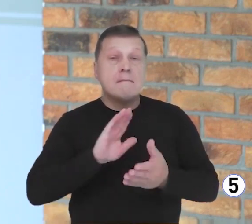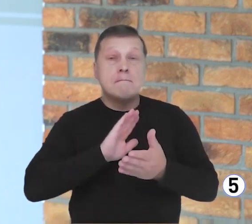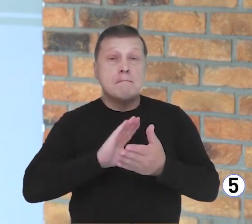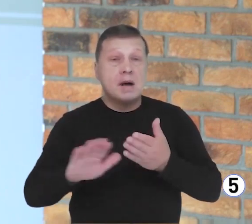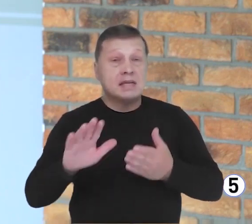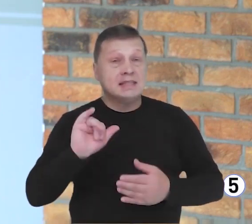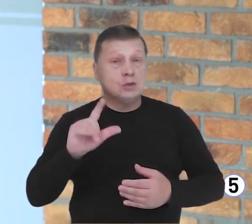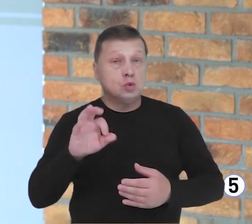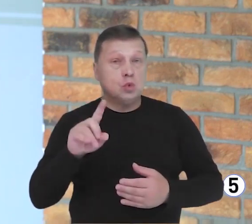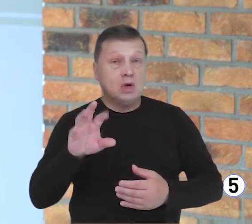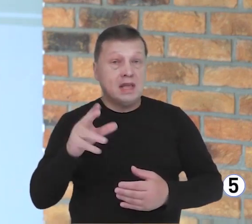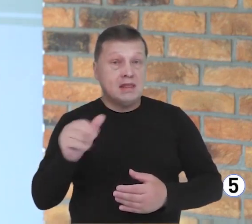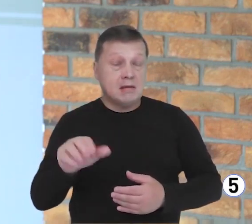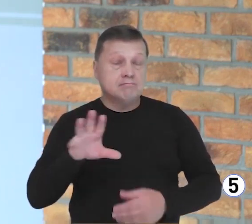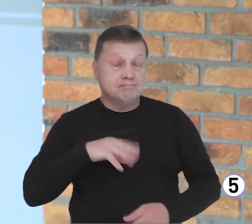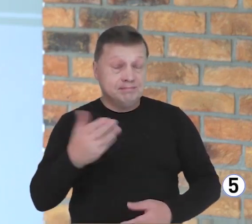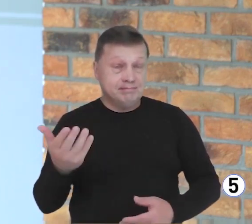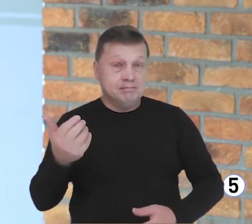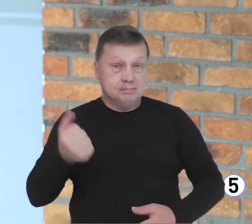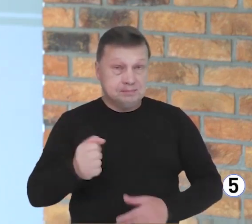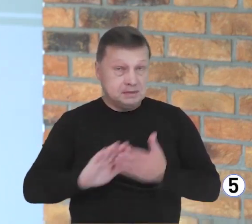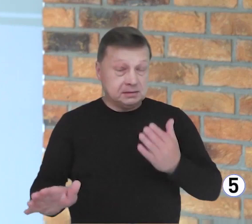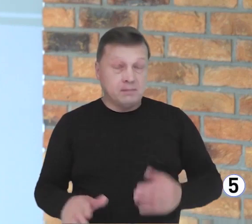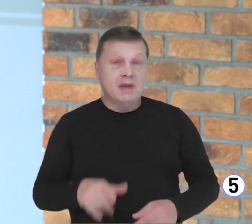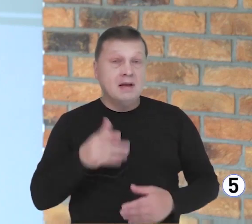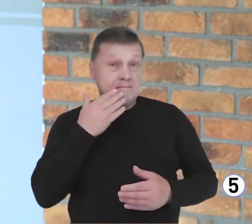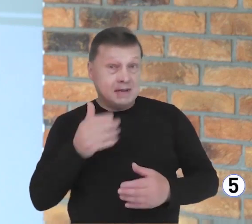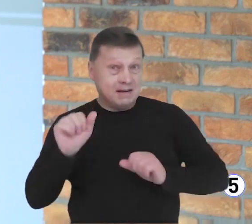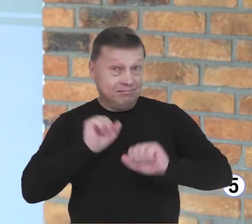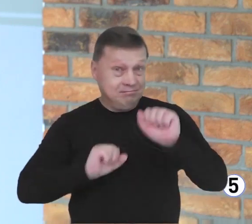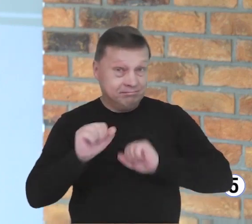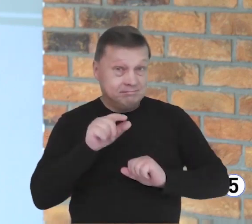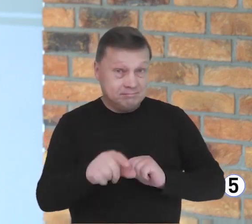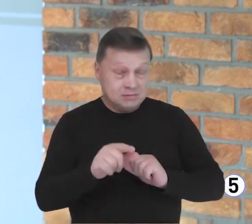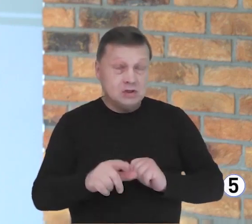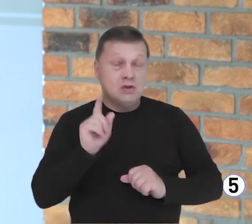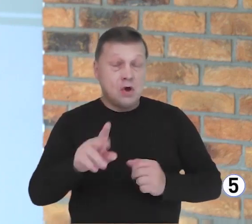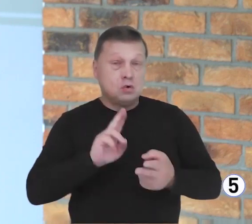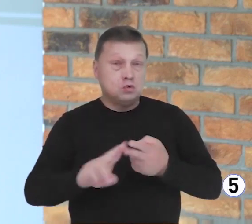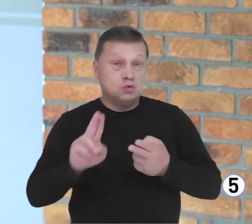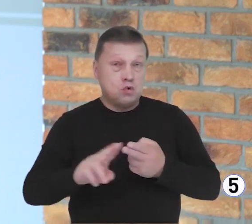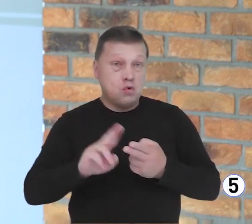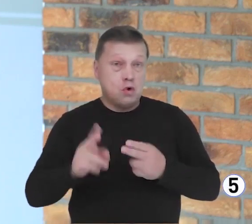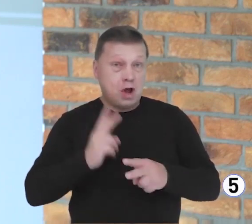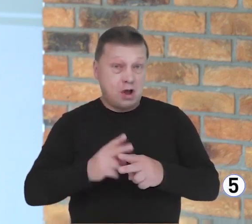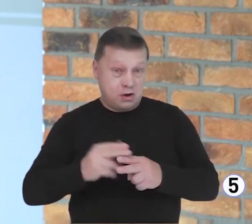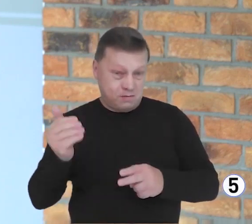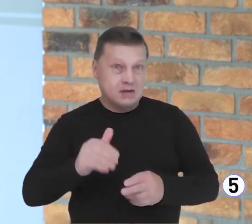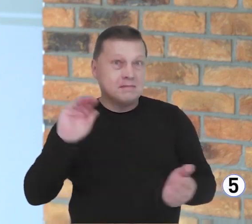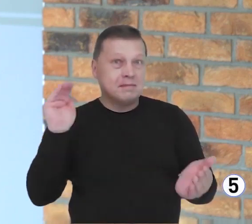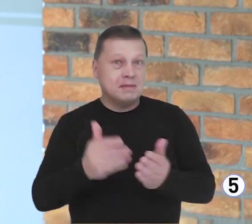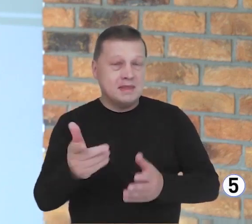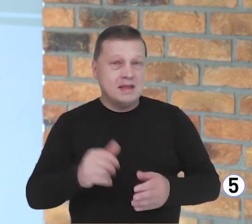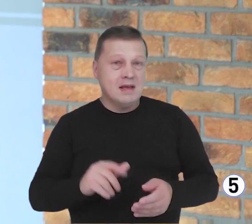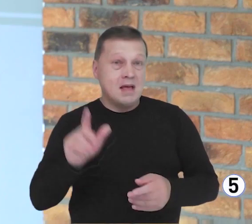mięśnia bez udziału insuliny. Czyli aktywnością fizyczną możemy zmniejszyć ryzyko cukrzycy, a co za tym